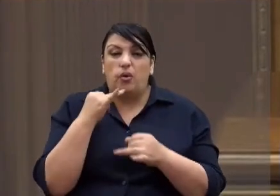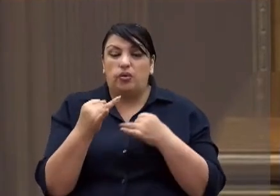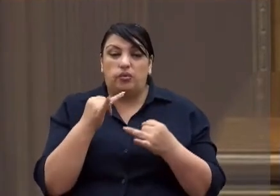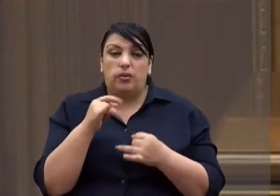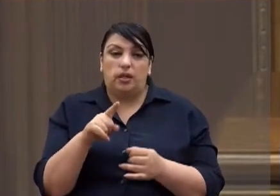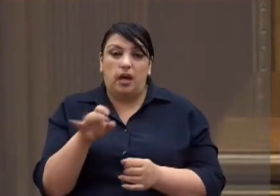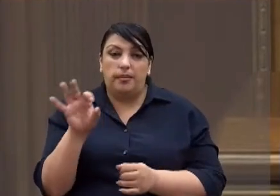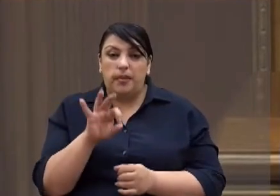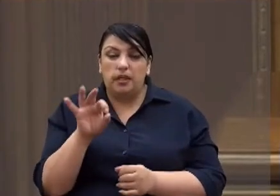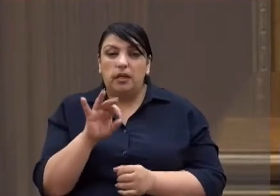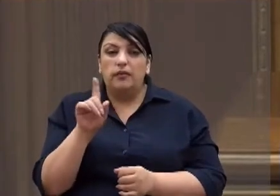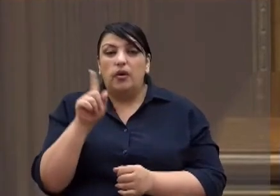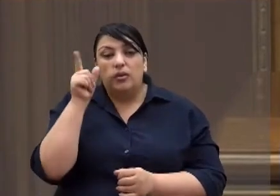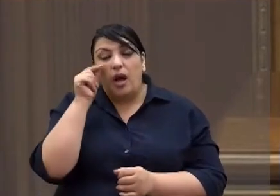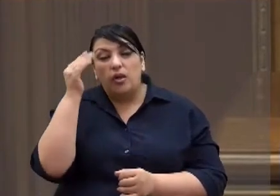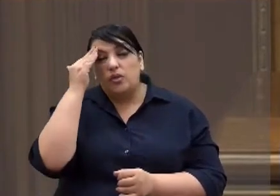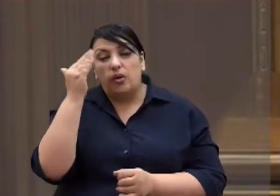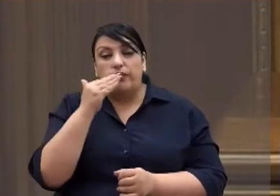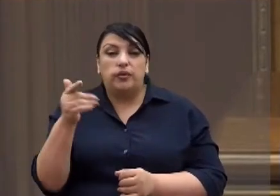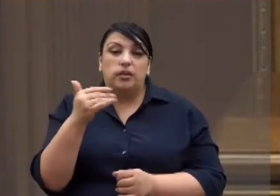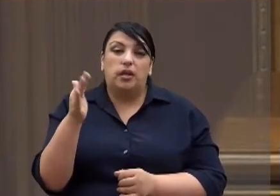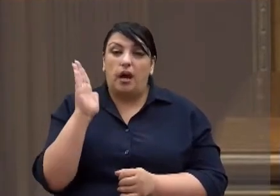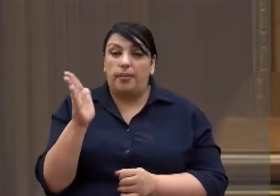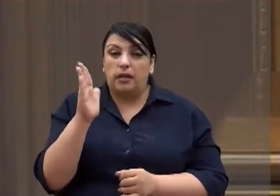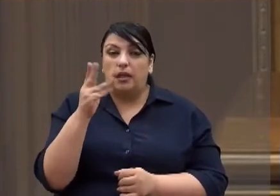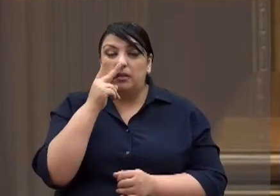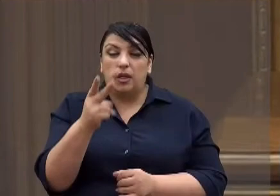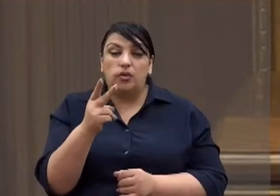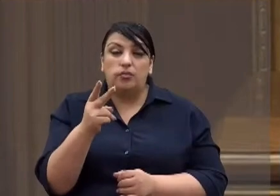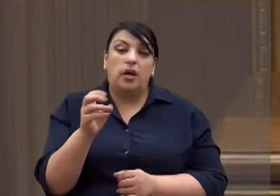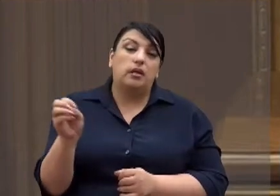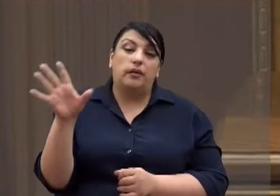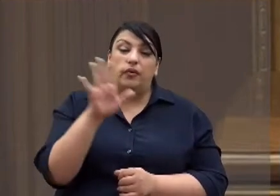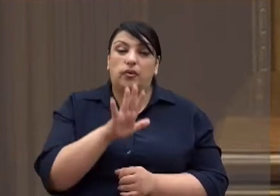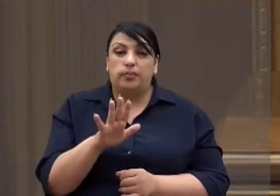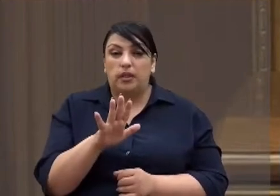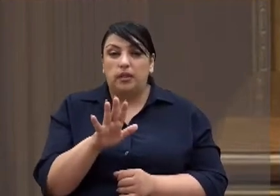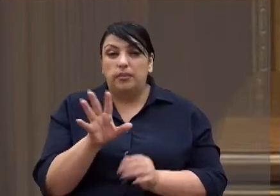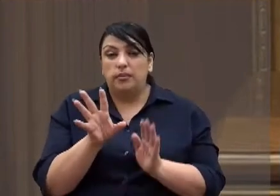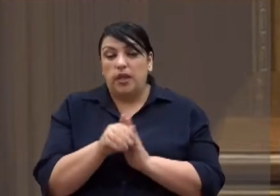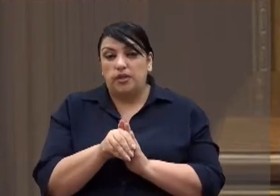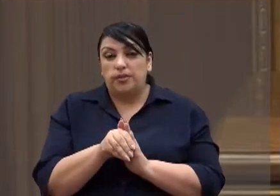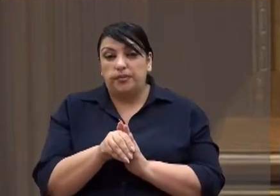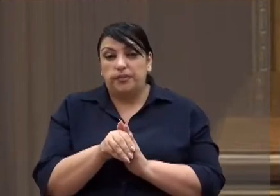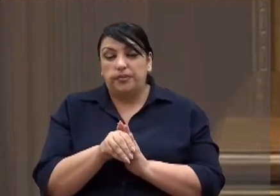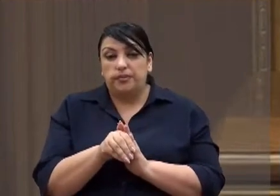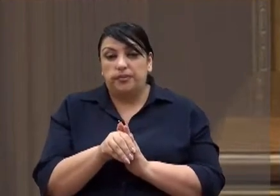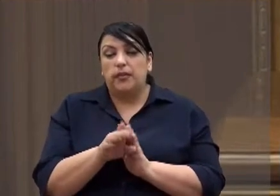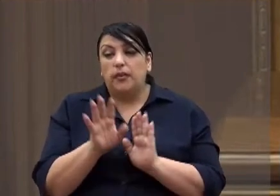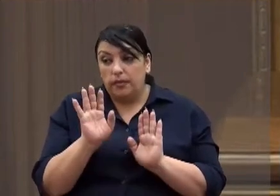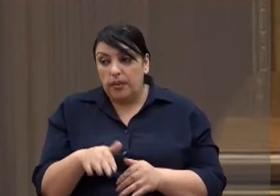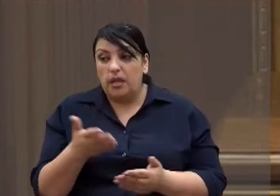մասին, որ հայ ժողովուրդը իր ապագան տեսնում է եվրոպական ուղությամբ, բայց մենք երբ պետք